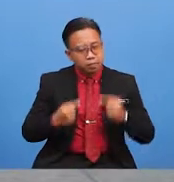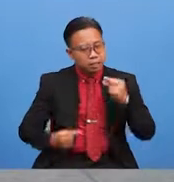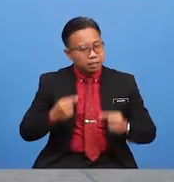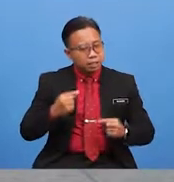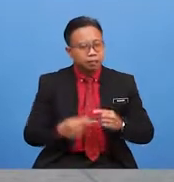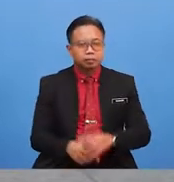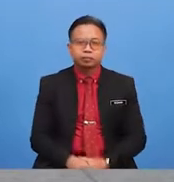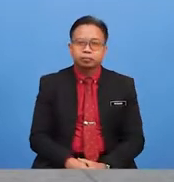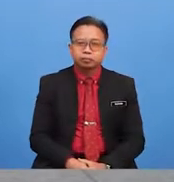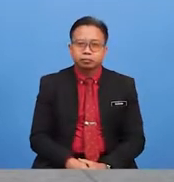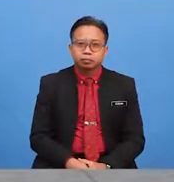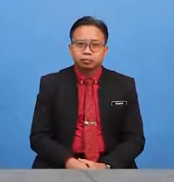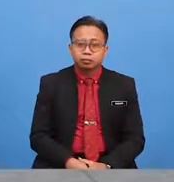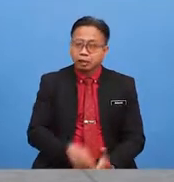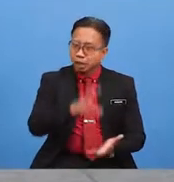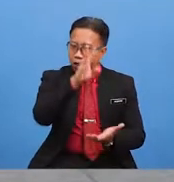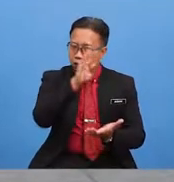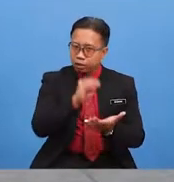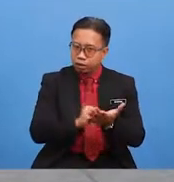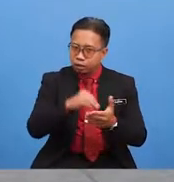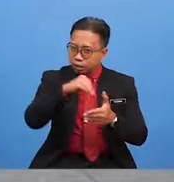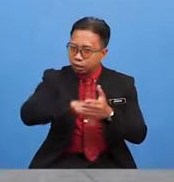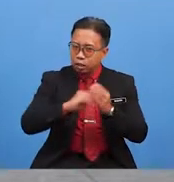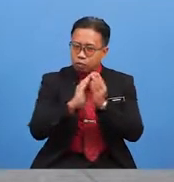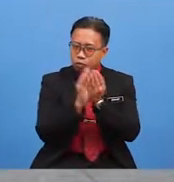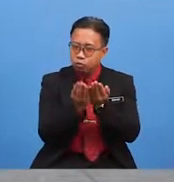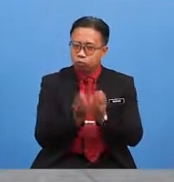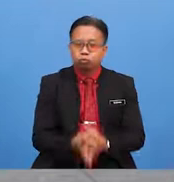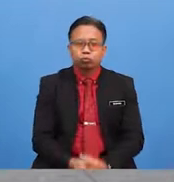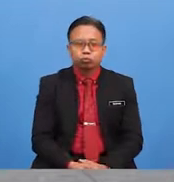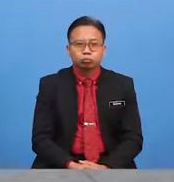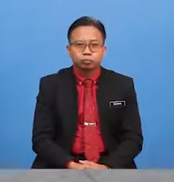Baiklah murid-murid, sila catatkan dalam nota ya.